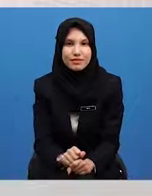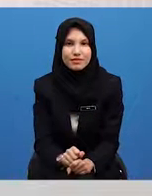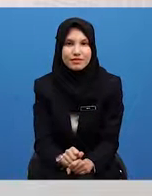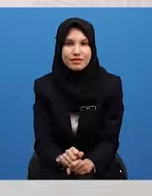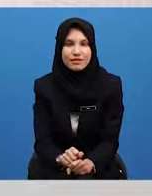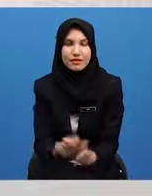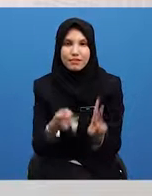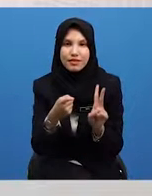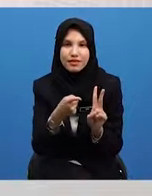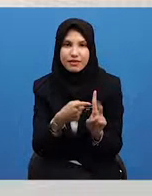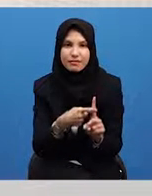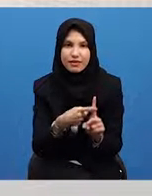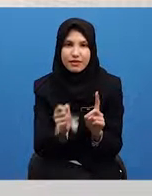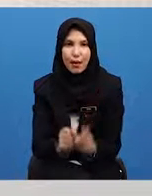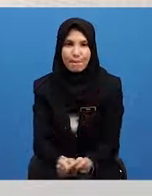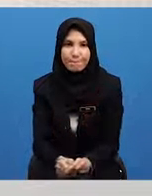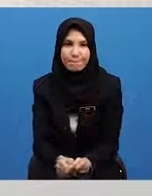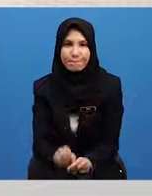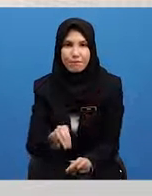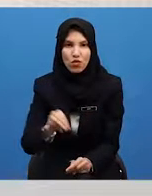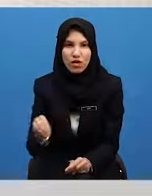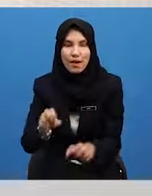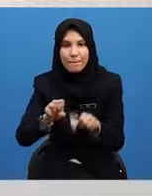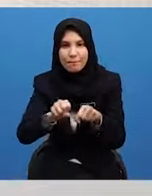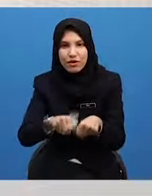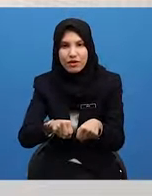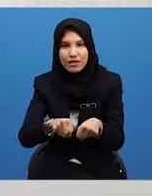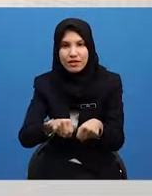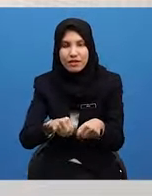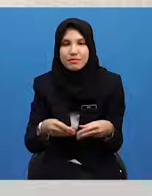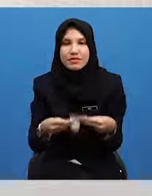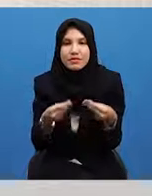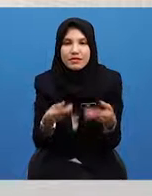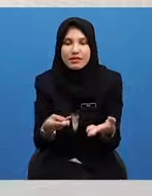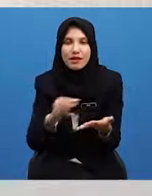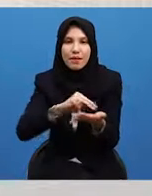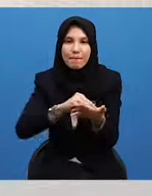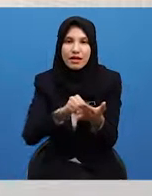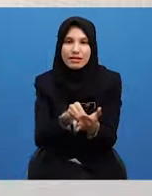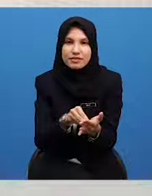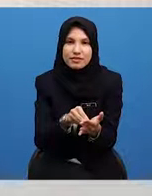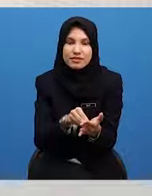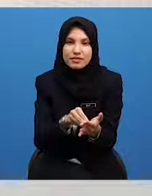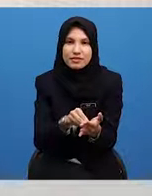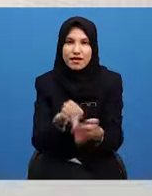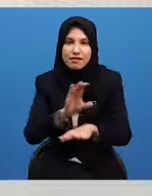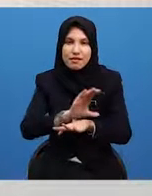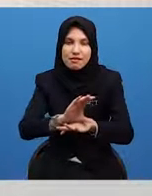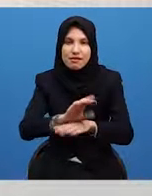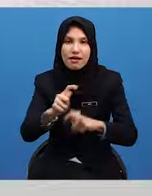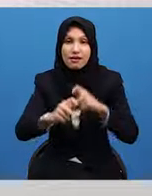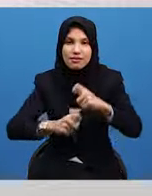iaitu pertama, murid boleh menyatakan maksud dan